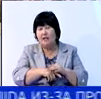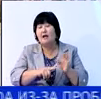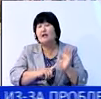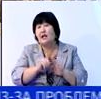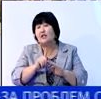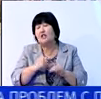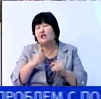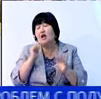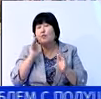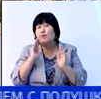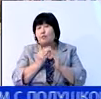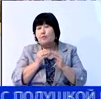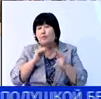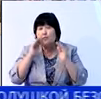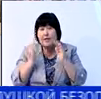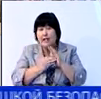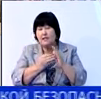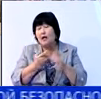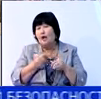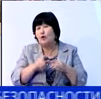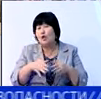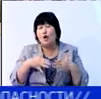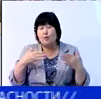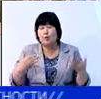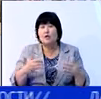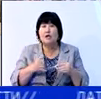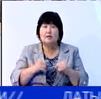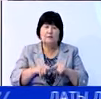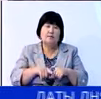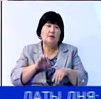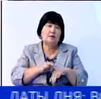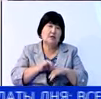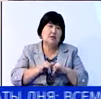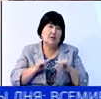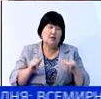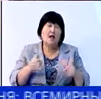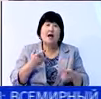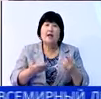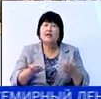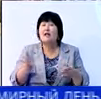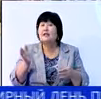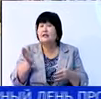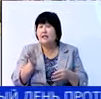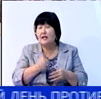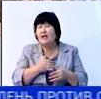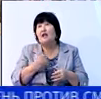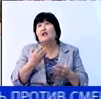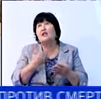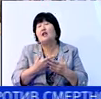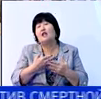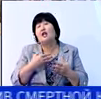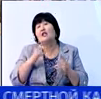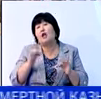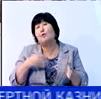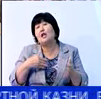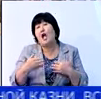начинают прятаться, да, и они больше распространять начинают болезнь. А когда это сняли, да, начали нормально